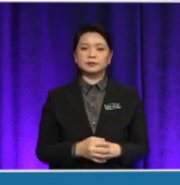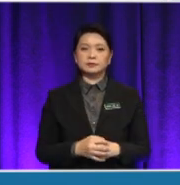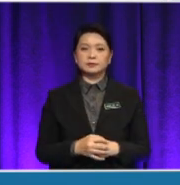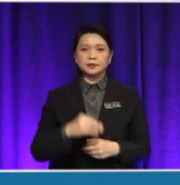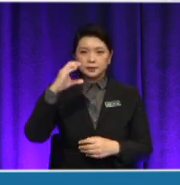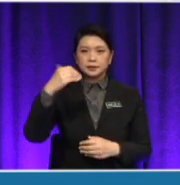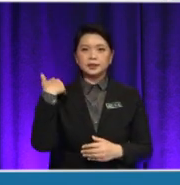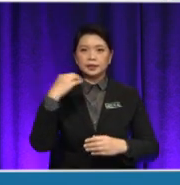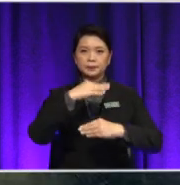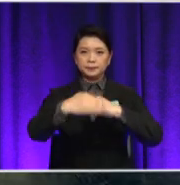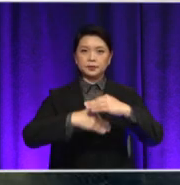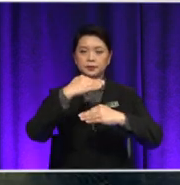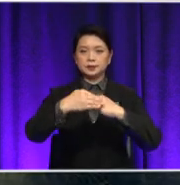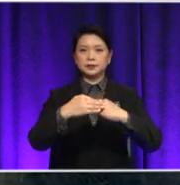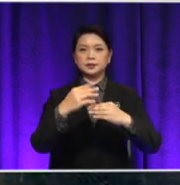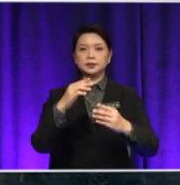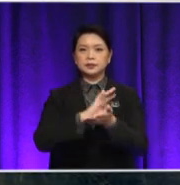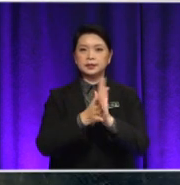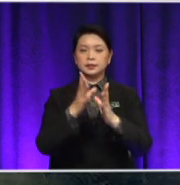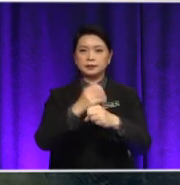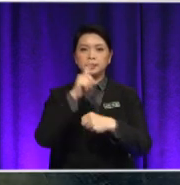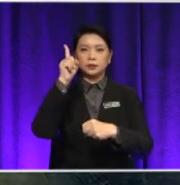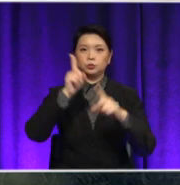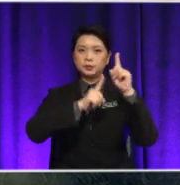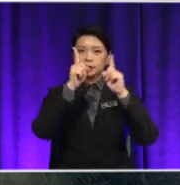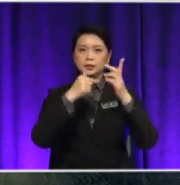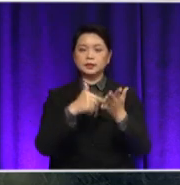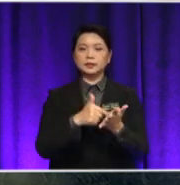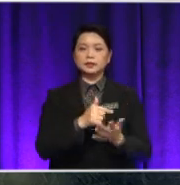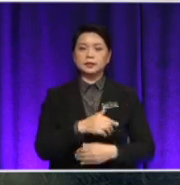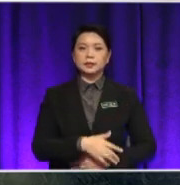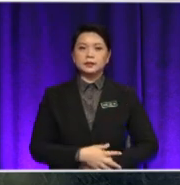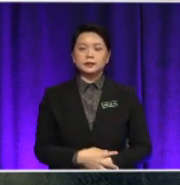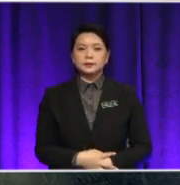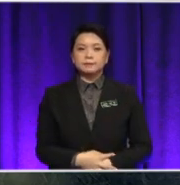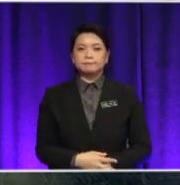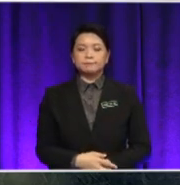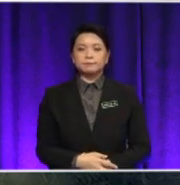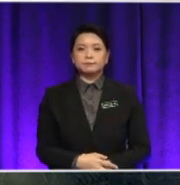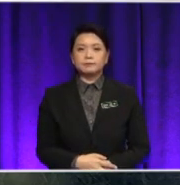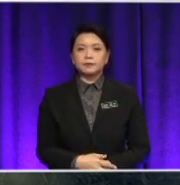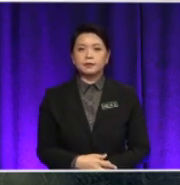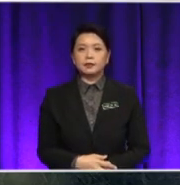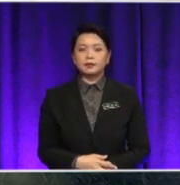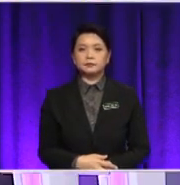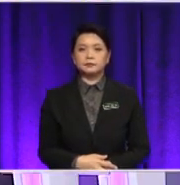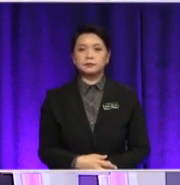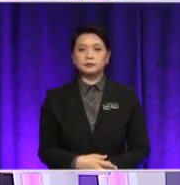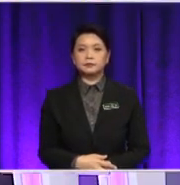balutan. Tahniah, cikgu bagi satu bintang kepada Lavanya. Lavanya. Warna apa, cikgu? Lavanya warna warna kuning.